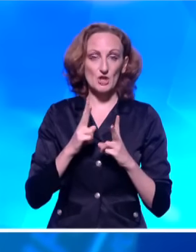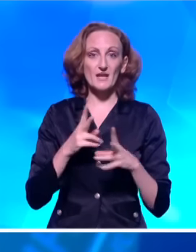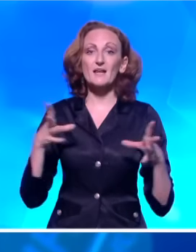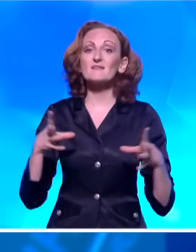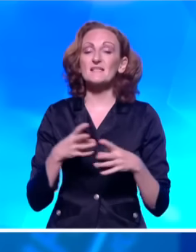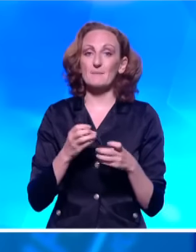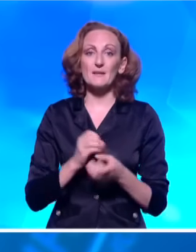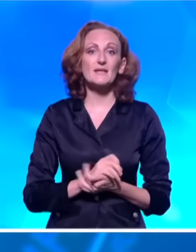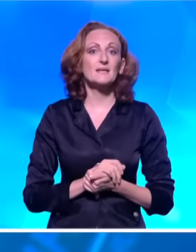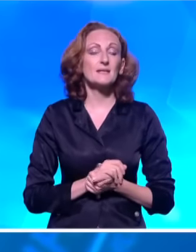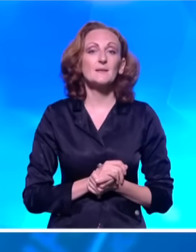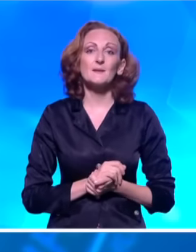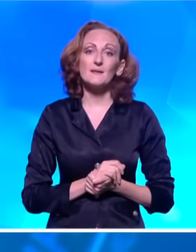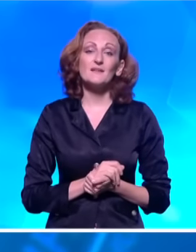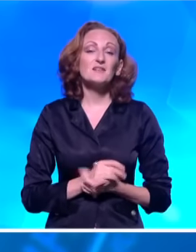вземайки,